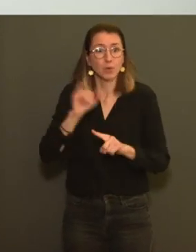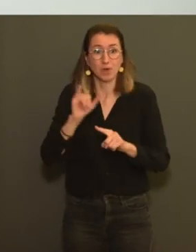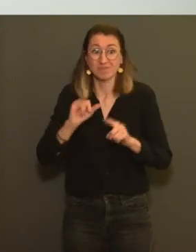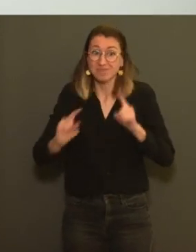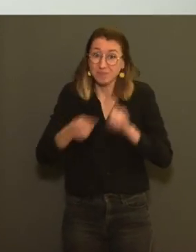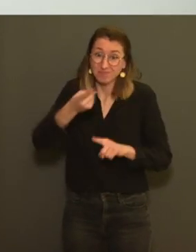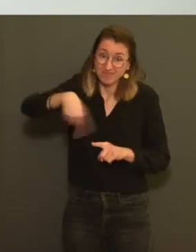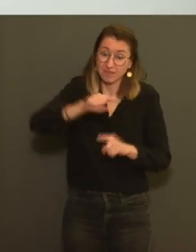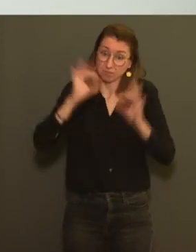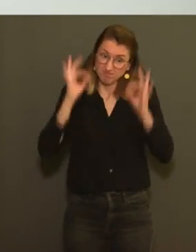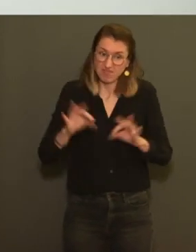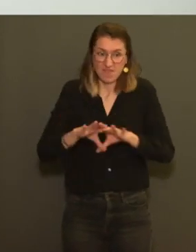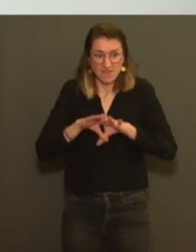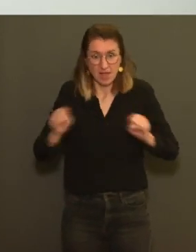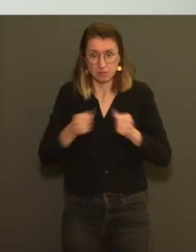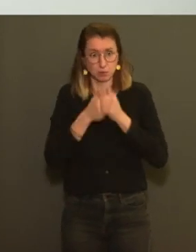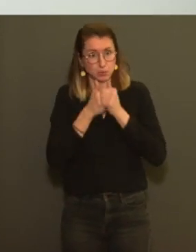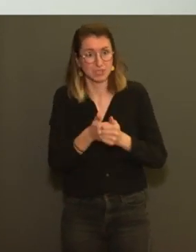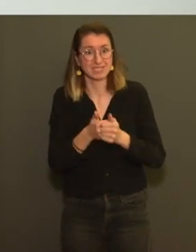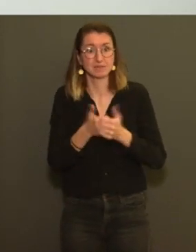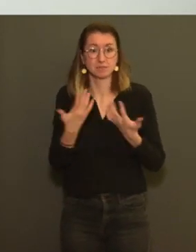gouvernement. L'application, elle vient de vous.